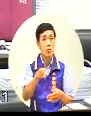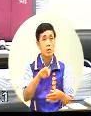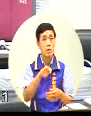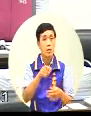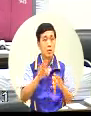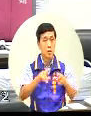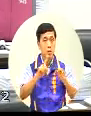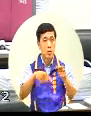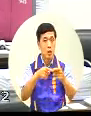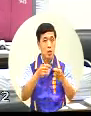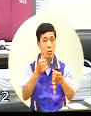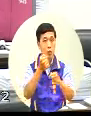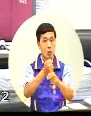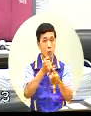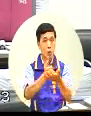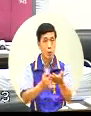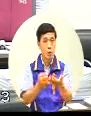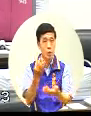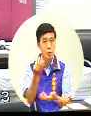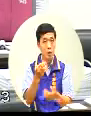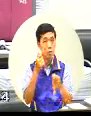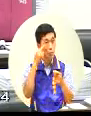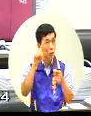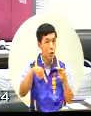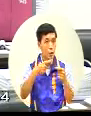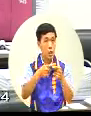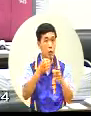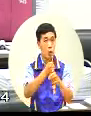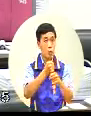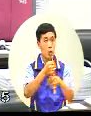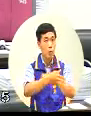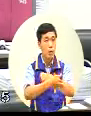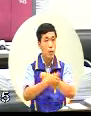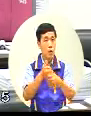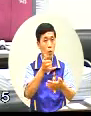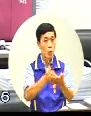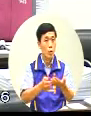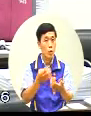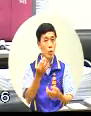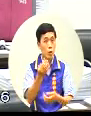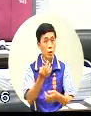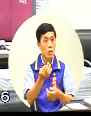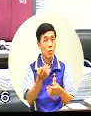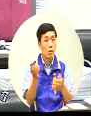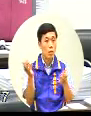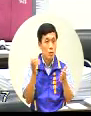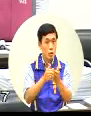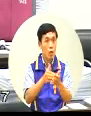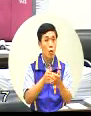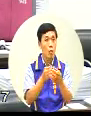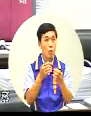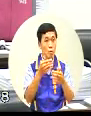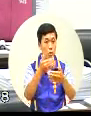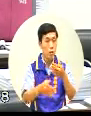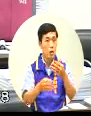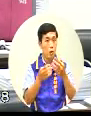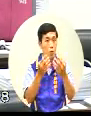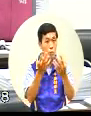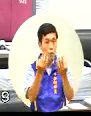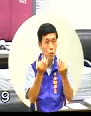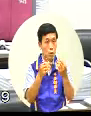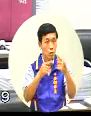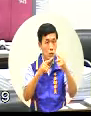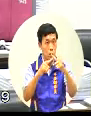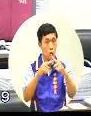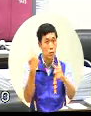今年退偌济，阿妹你个退偌济，啊，达到多少才要再做一个总检讨？你们有评估